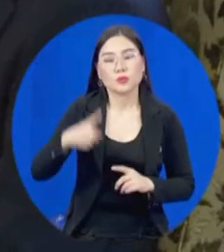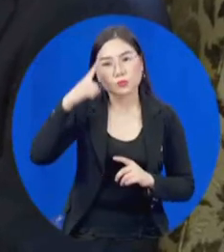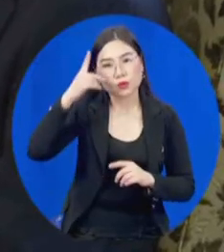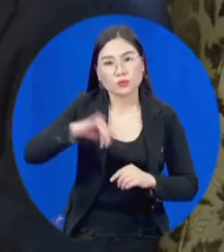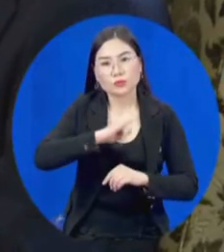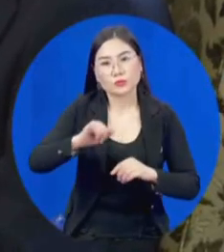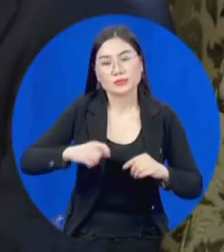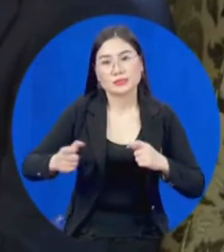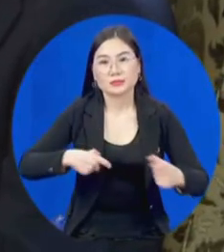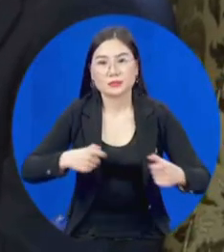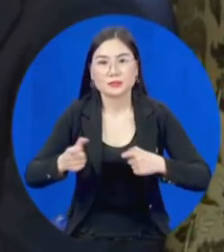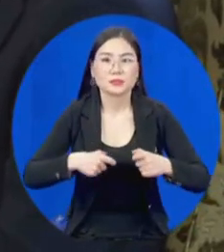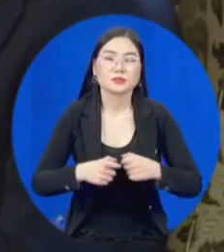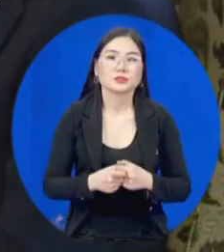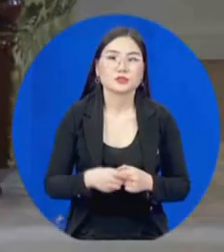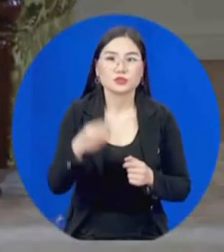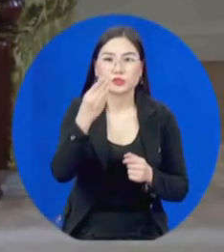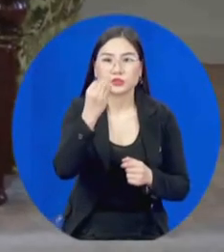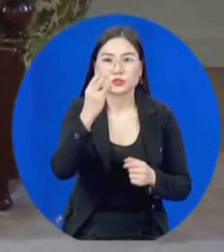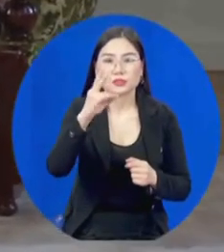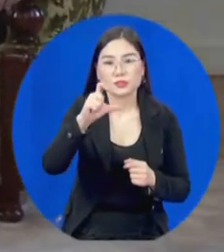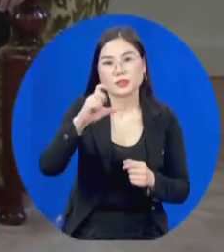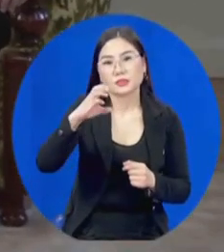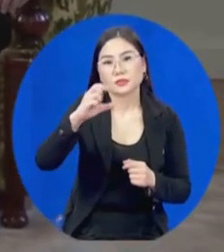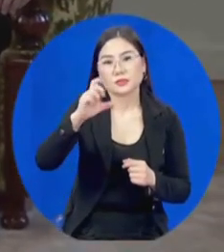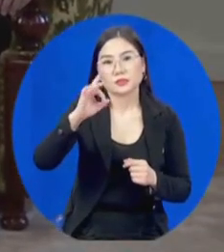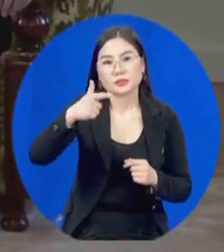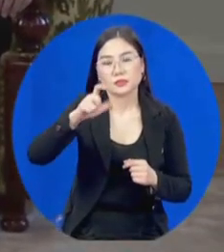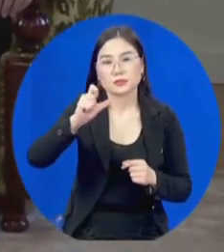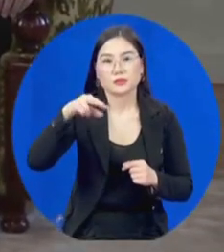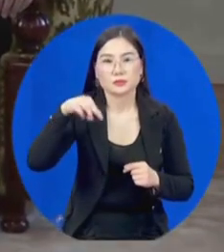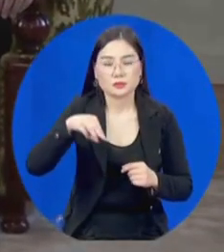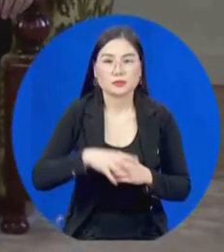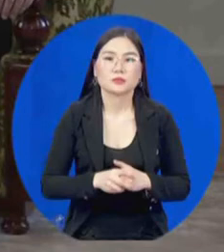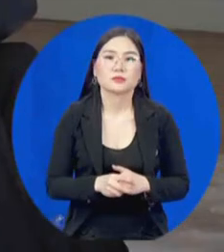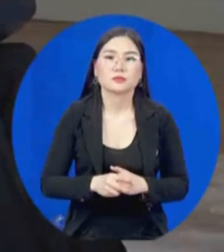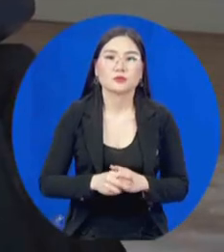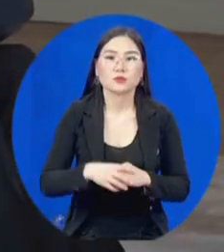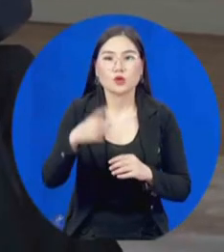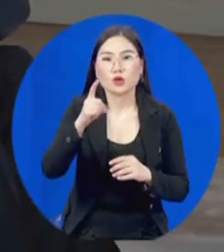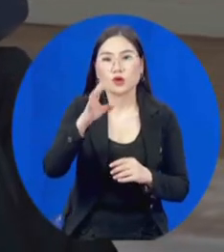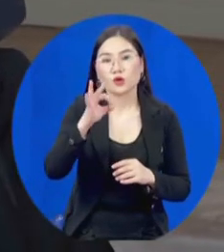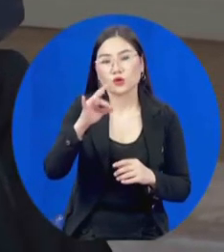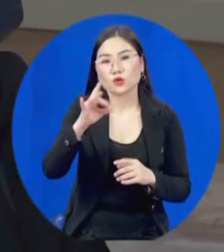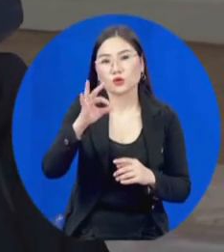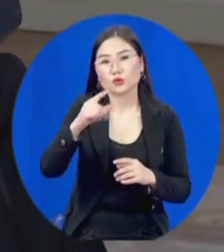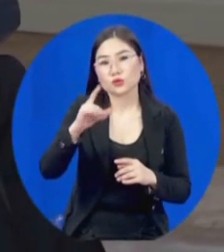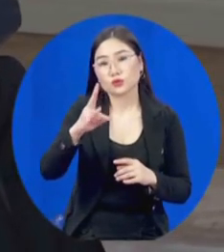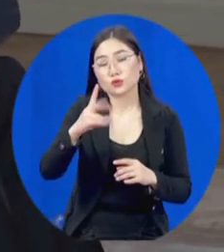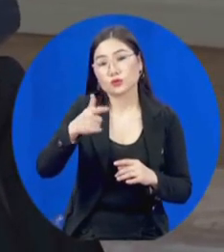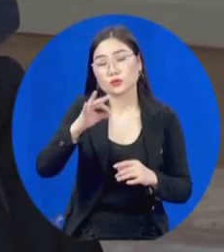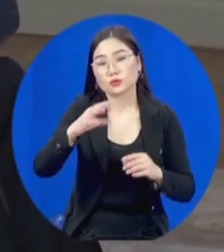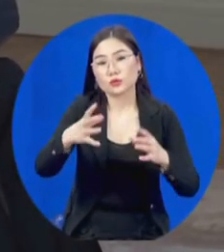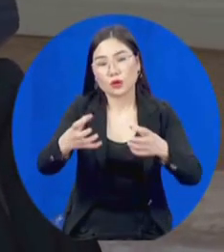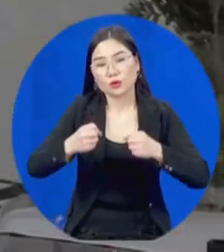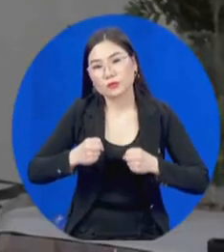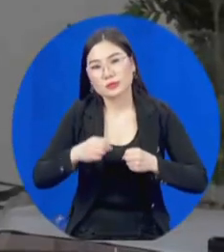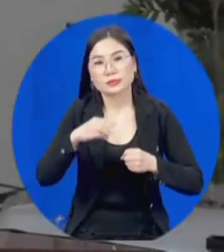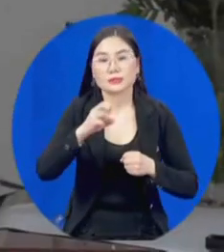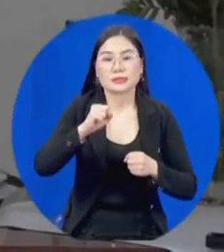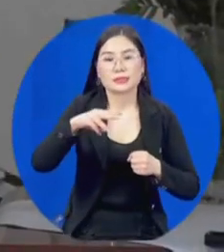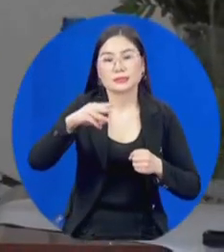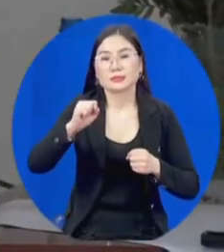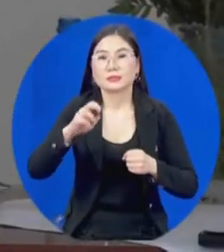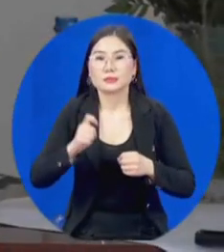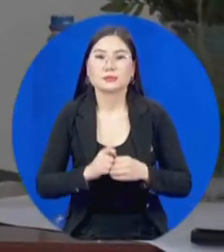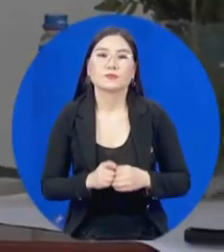Монгол улсын засгийн газраас төвшүүлээд байгаа шин сэргэлтийн бодлогын хүрээнд эдийн засгийн тэргүүлэх салбарт хөрөнгө оруулалт татах, ноу-хау, өндөр технологиг